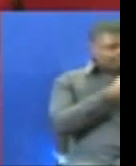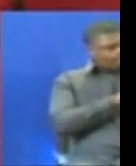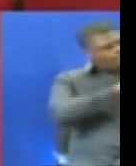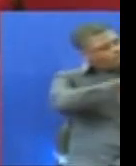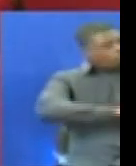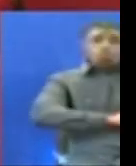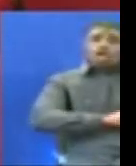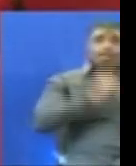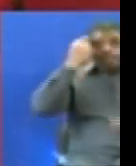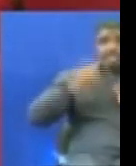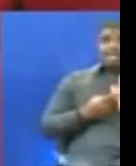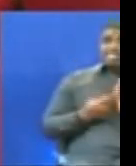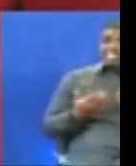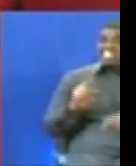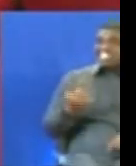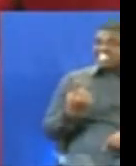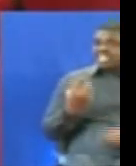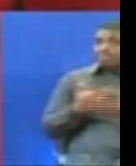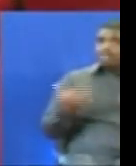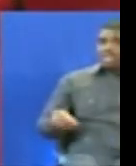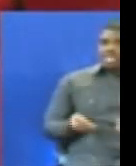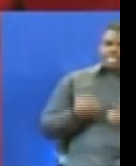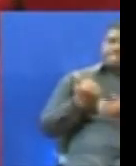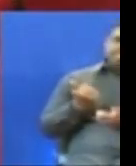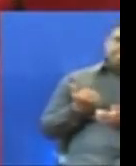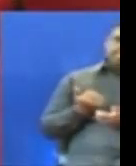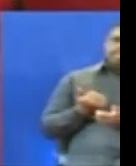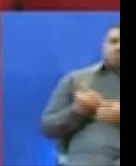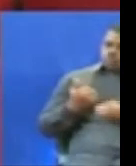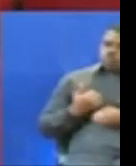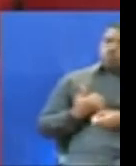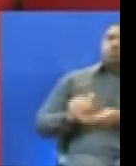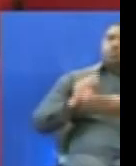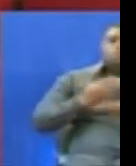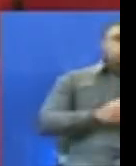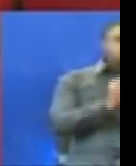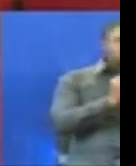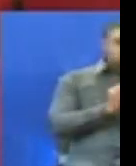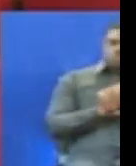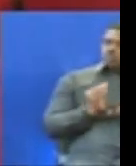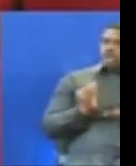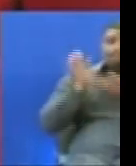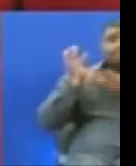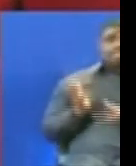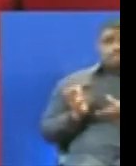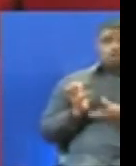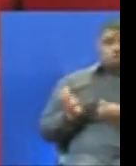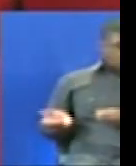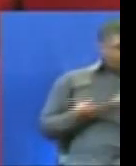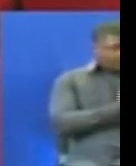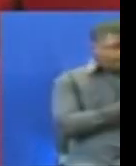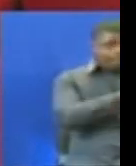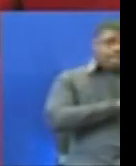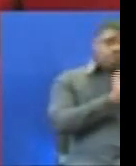hicho, manake ni kwamba hata uondoaji wa mizigo bandarini kupeleka maeneo ambapo yanatakiwa kwenda, manake